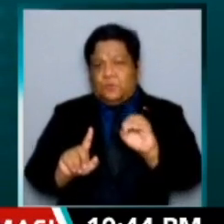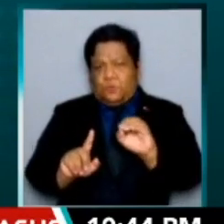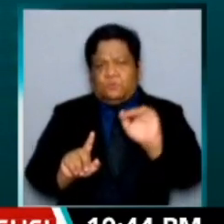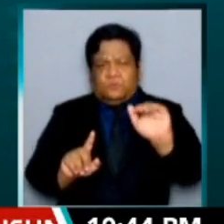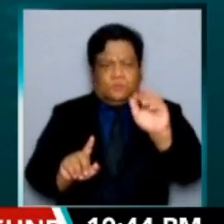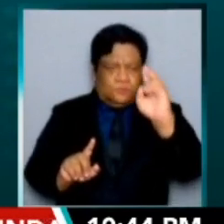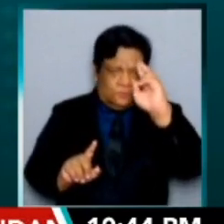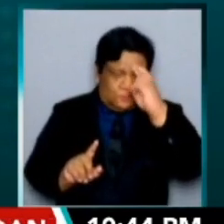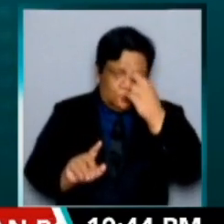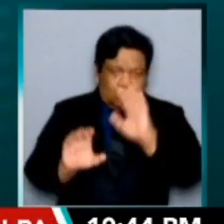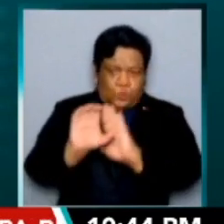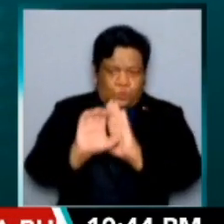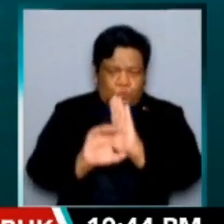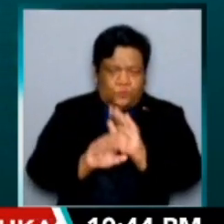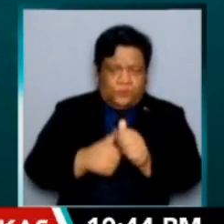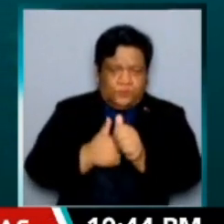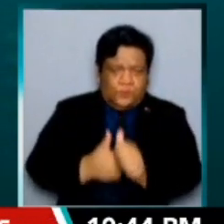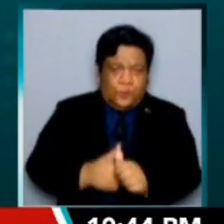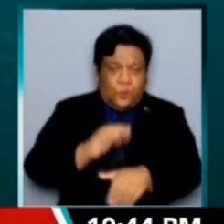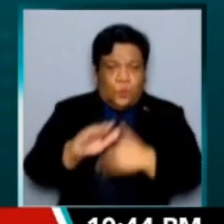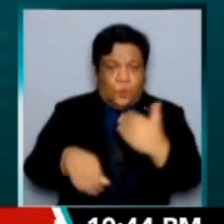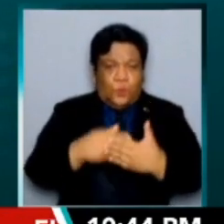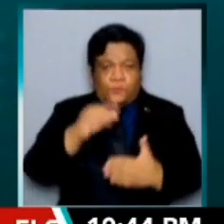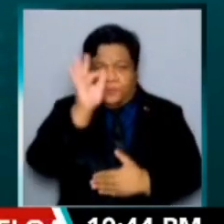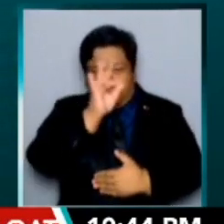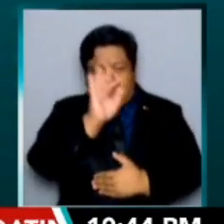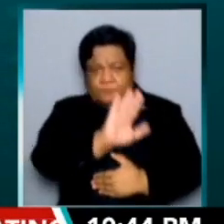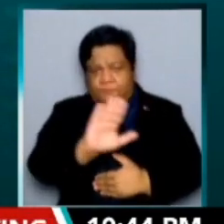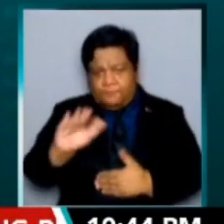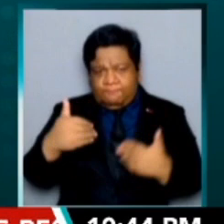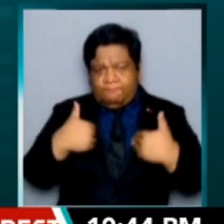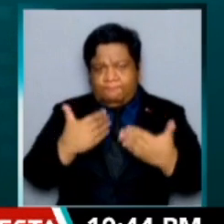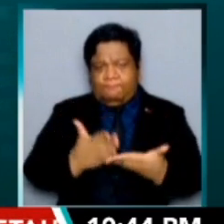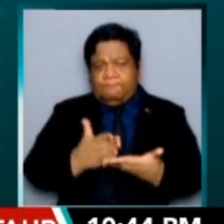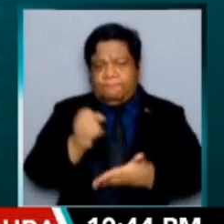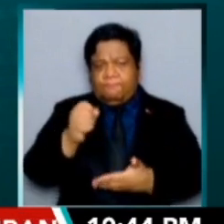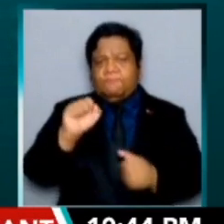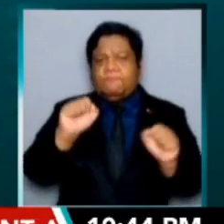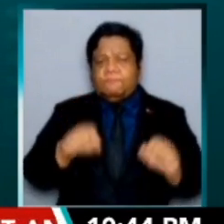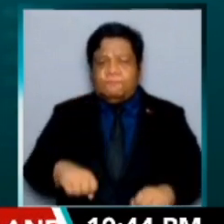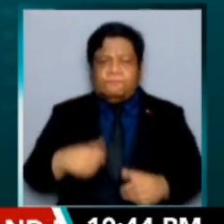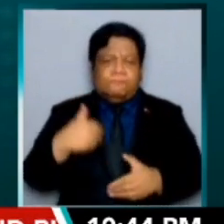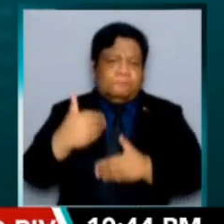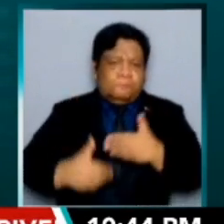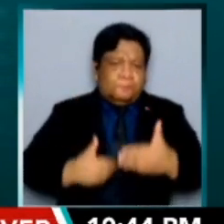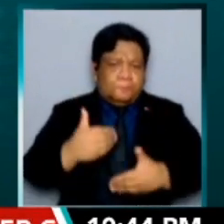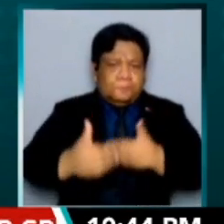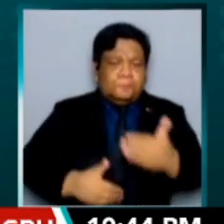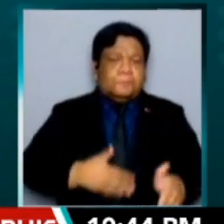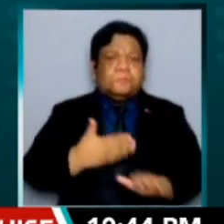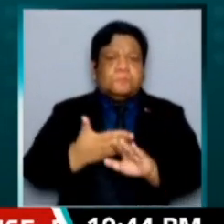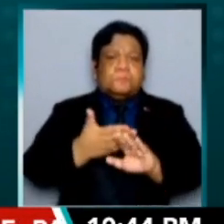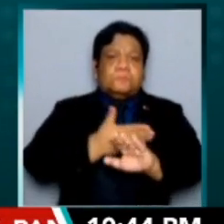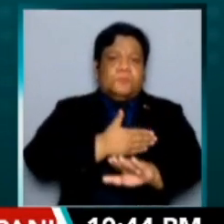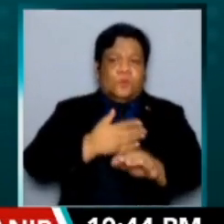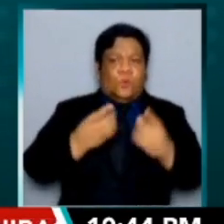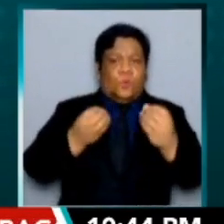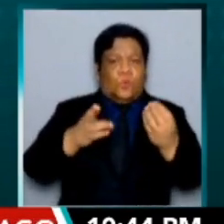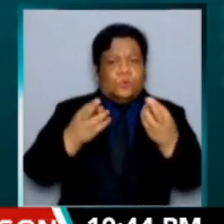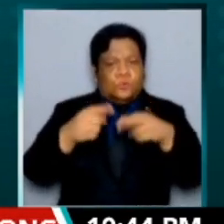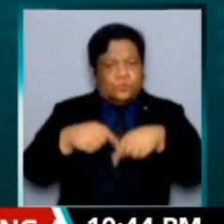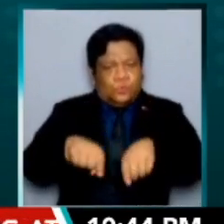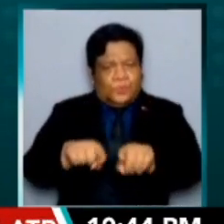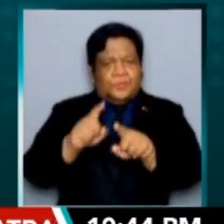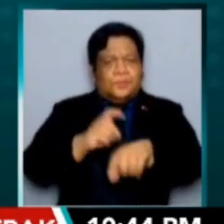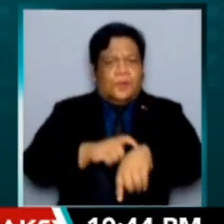konstitusyon na lahat ng mga Pilipino ay may karapatang sumailalim sa due process bago o habang hinuhuli. Kaugnayan